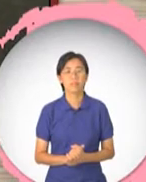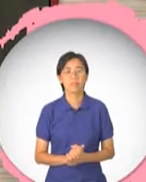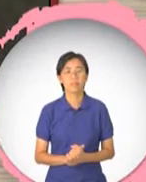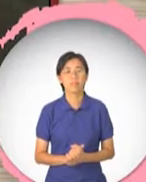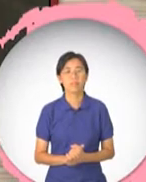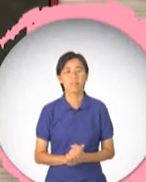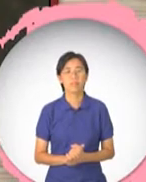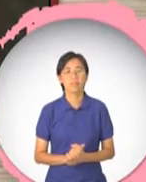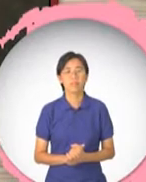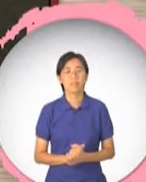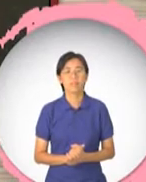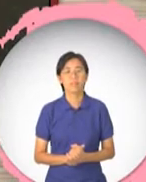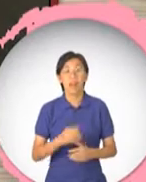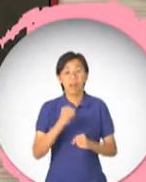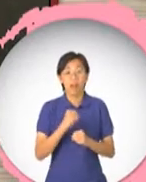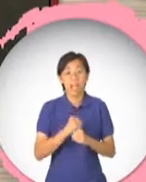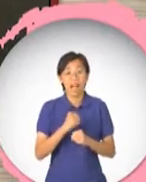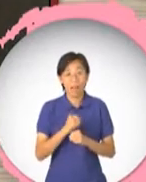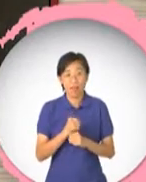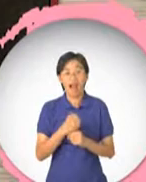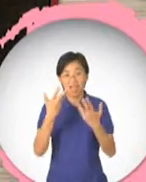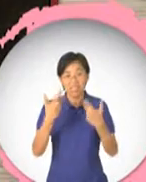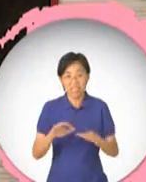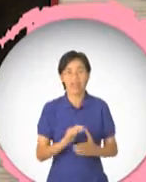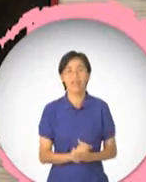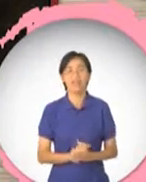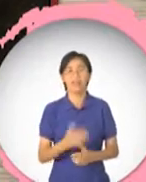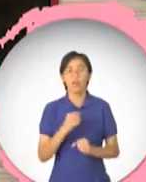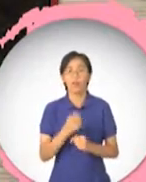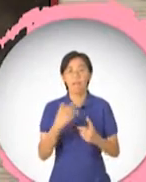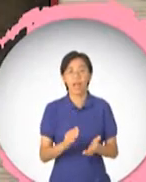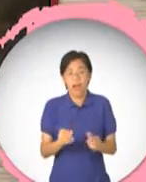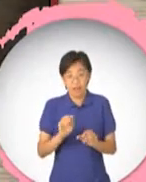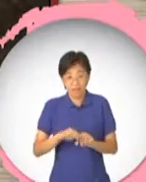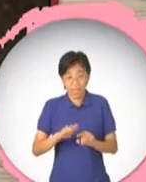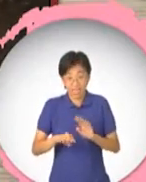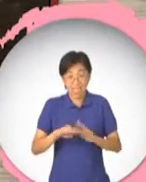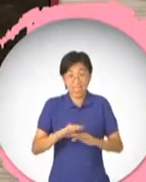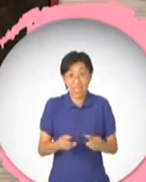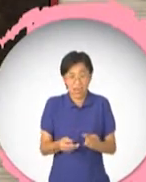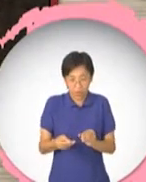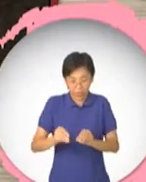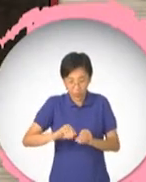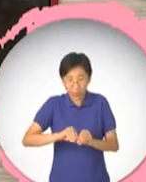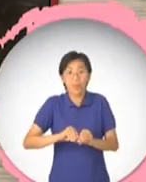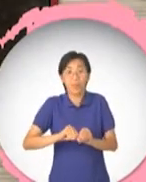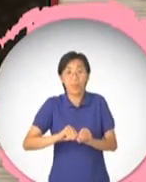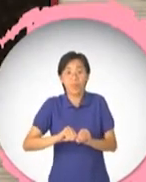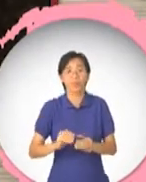ทีนี้พอเราพันจนจะเสร็จและเรียบร้อยแล้วเราก็ใช้มือนะคะสอดเส้นแป้งที่เราทับผลแรกนะ